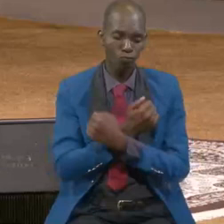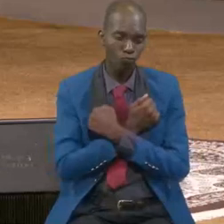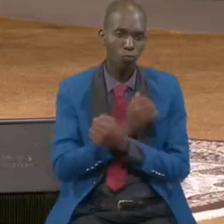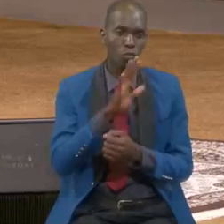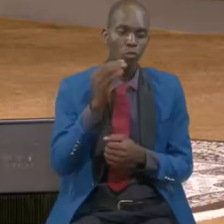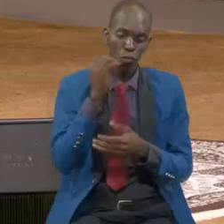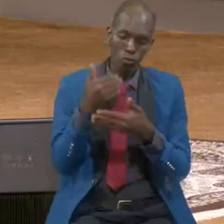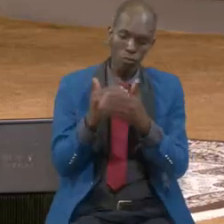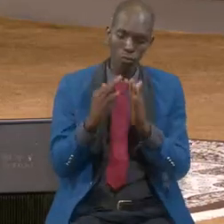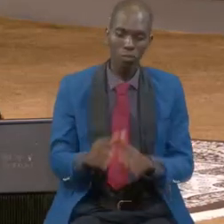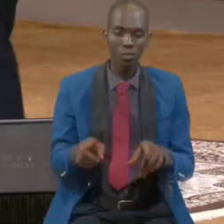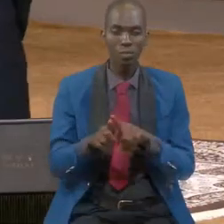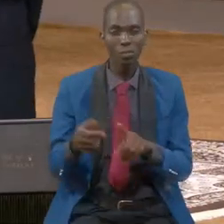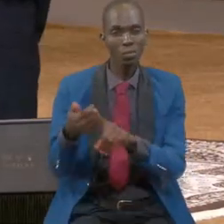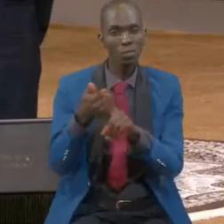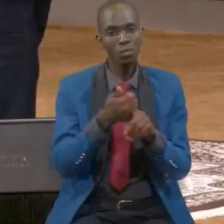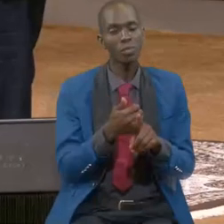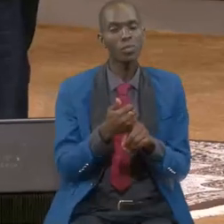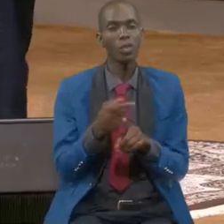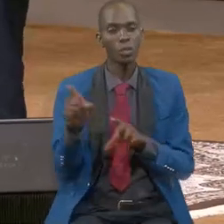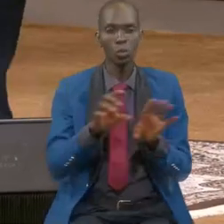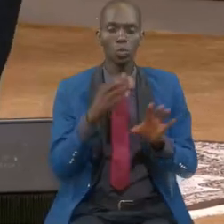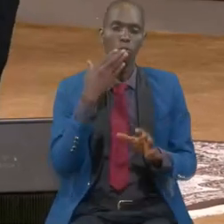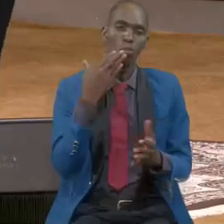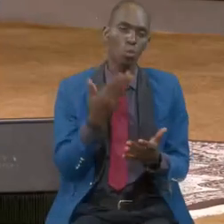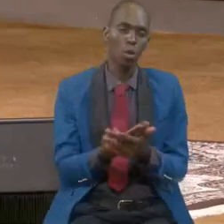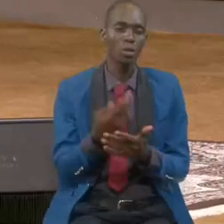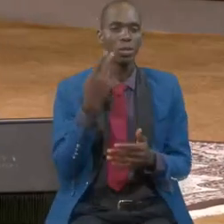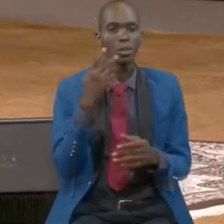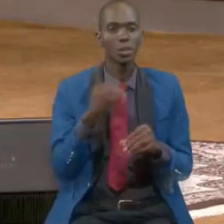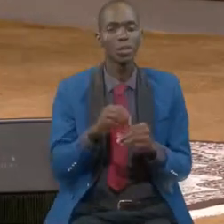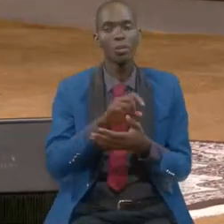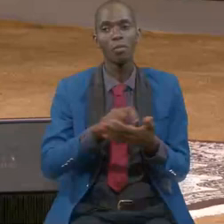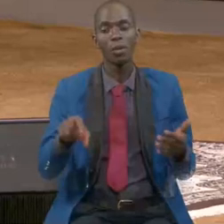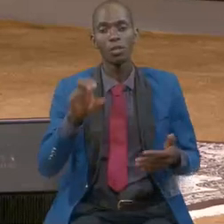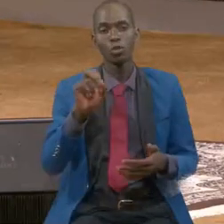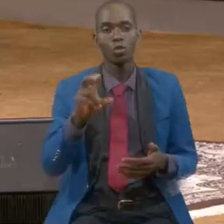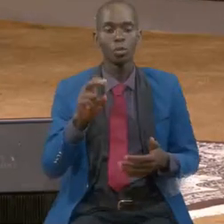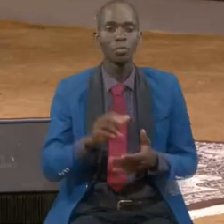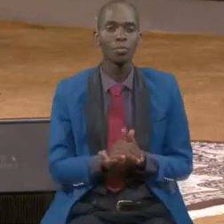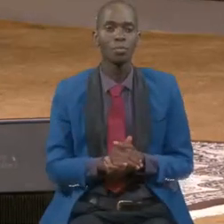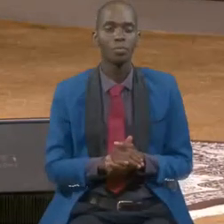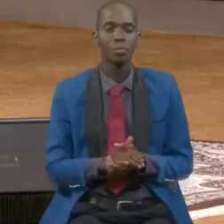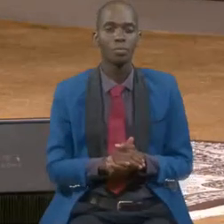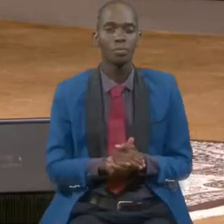Et si nous accomplissons la loi royale, alors